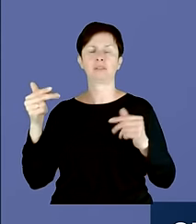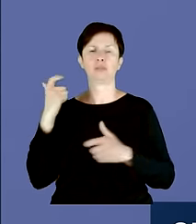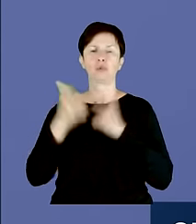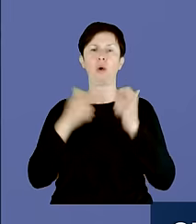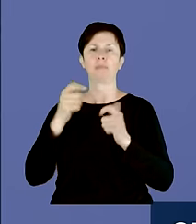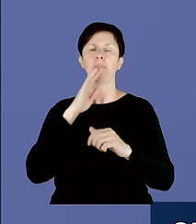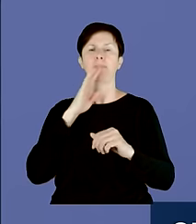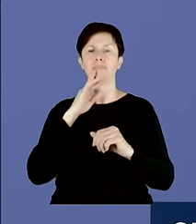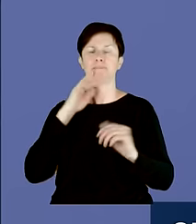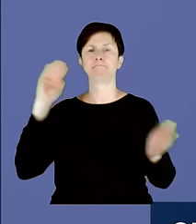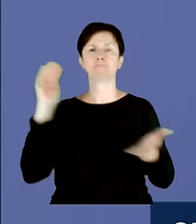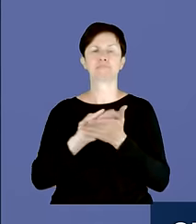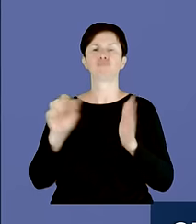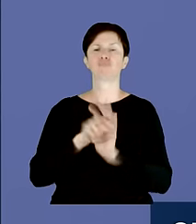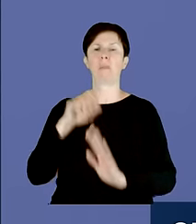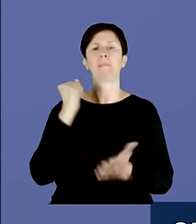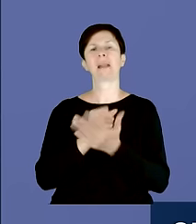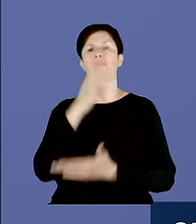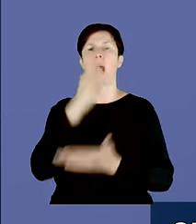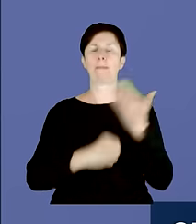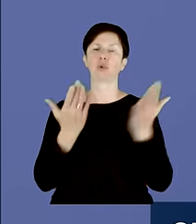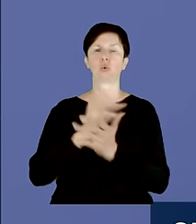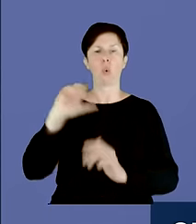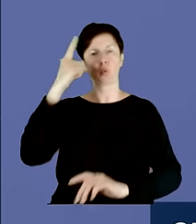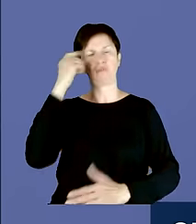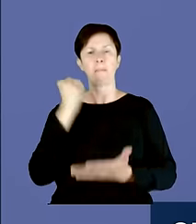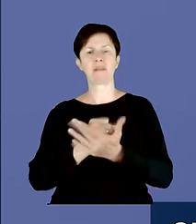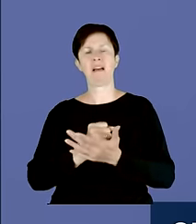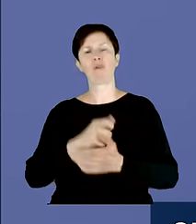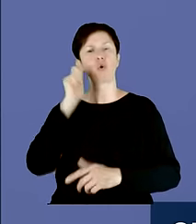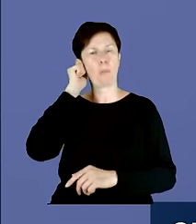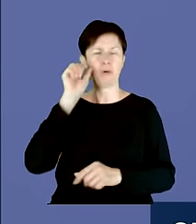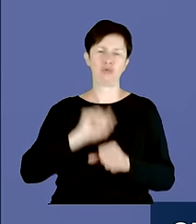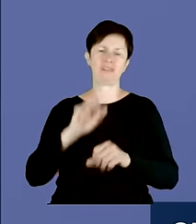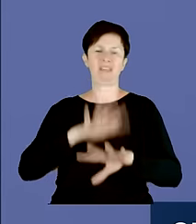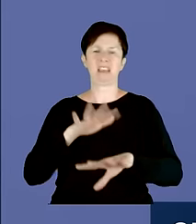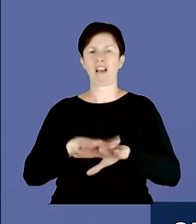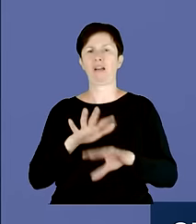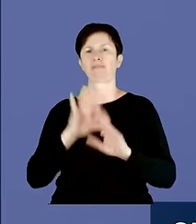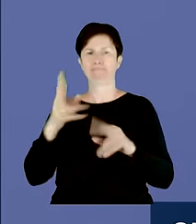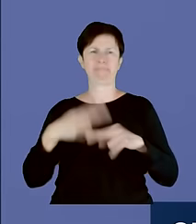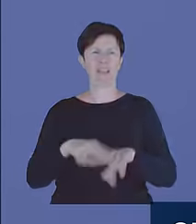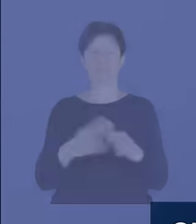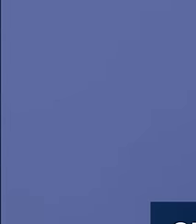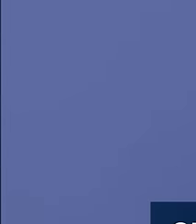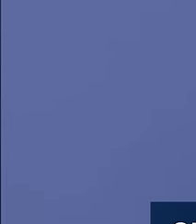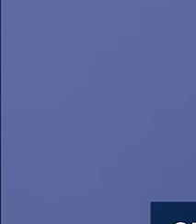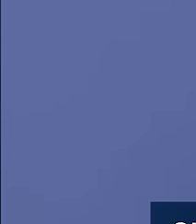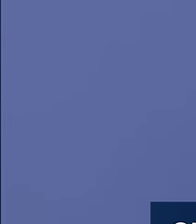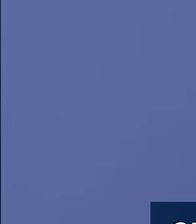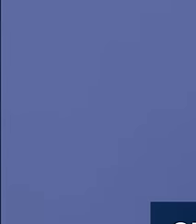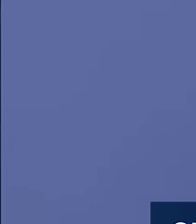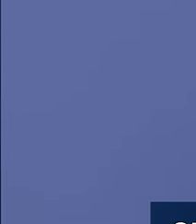prawa aborcyjnego jako głównego prawa kobiety, to naprawdę jest takie traktowanie instrumentalne kobiet, bo przecież jest wiele innych spraw,